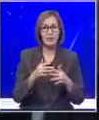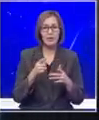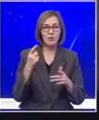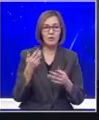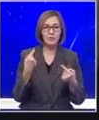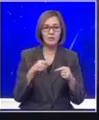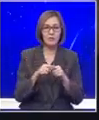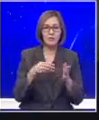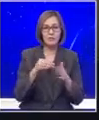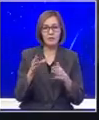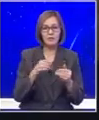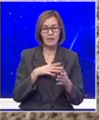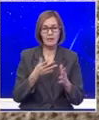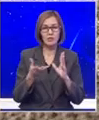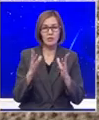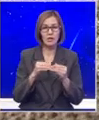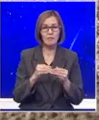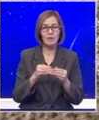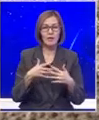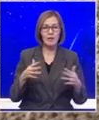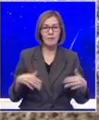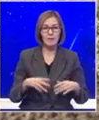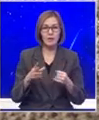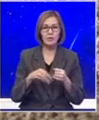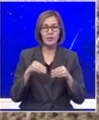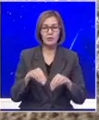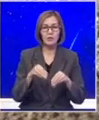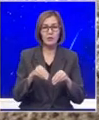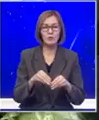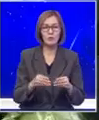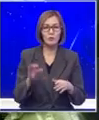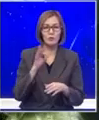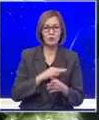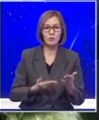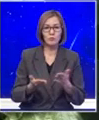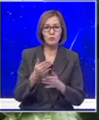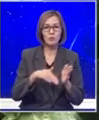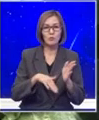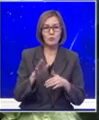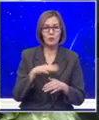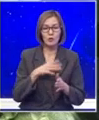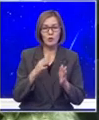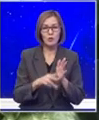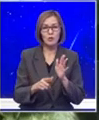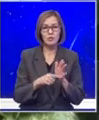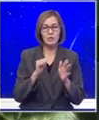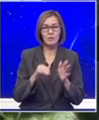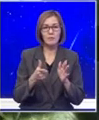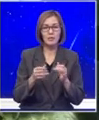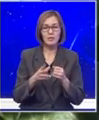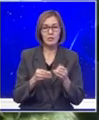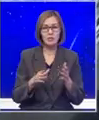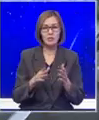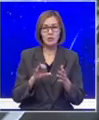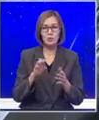шаруашылық техникасы сатып алынды. Жалпы мал басы мен егін шаруашылығында да түсім мол. Жергілікті диқандар былтыр 97 мыңнан астам гектарға